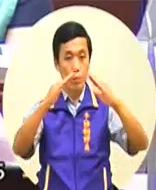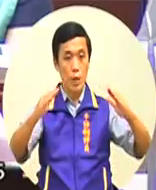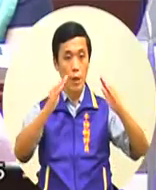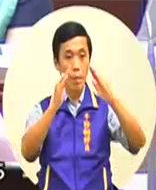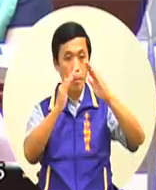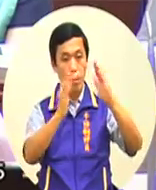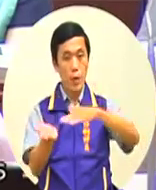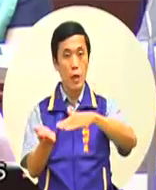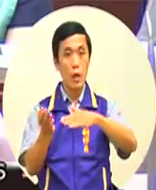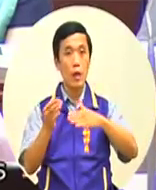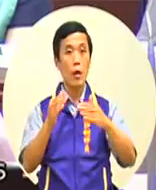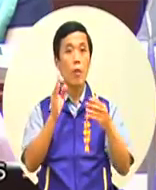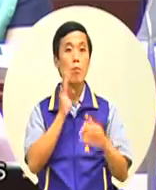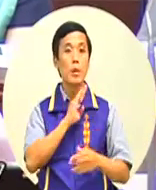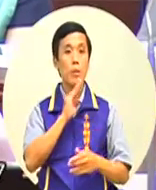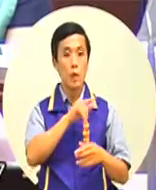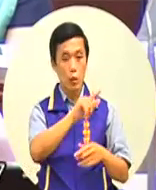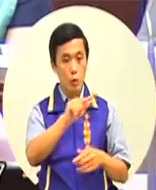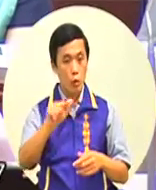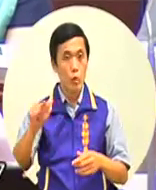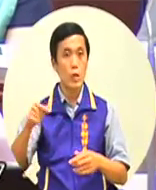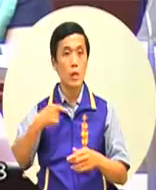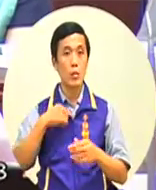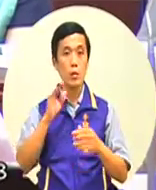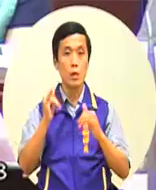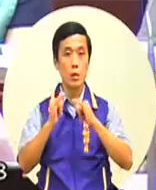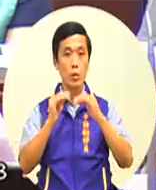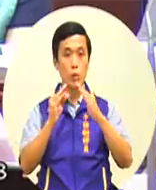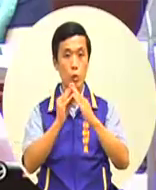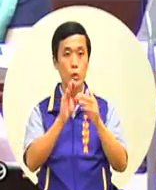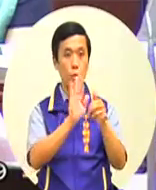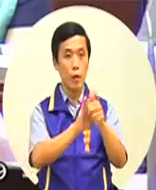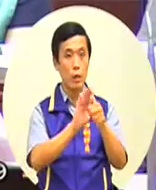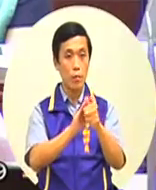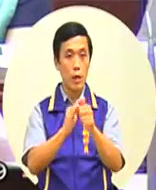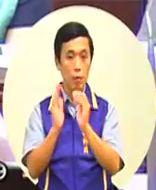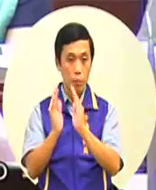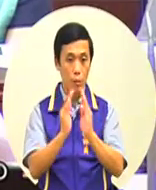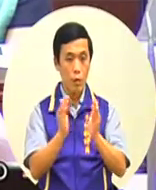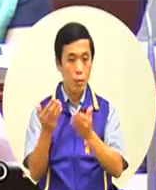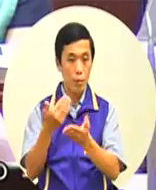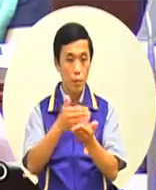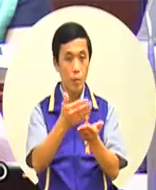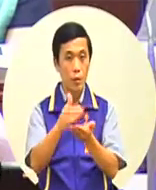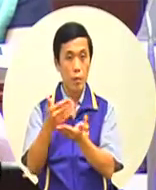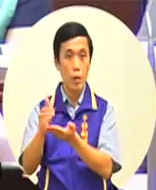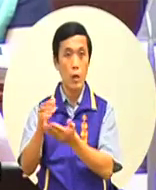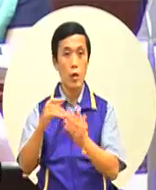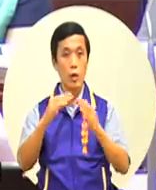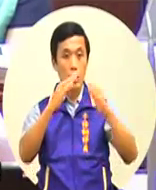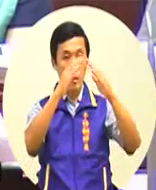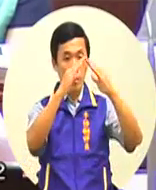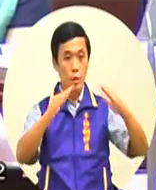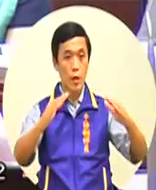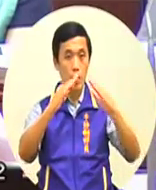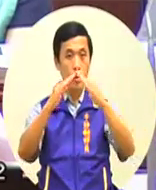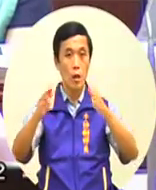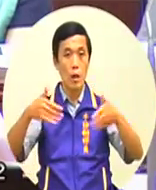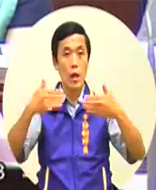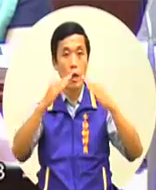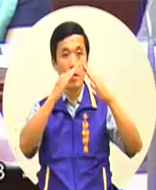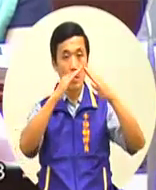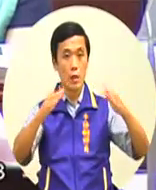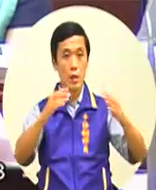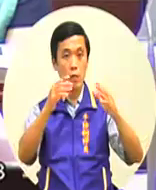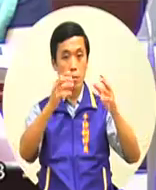些废弃物，我们社会局也都协助来清理。那我们有先协助设置了两个临时性的一个帐篷，来供长辈来休